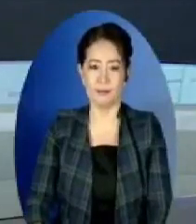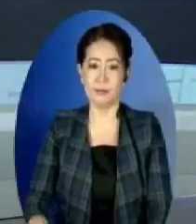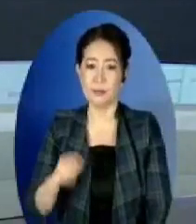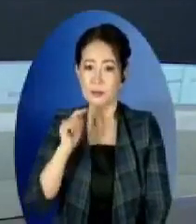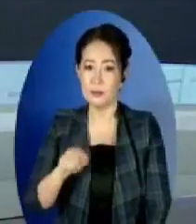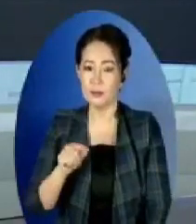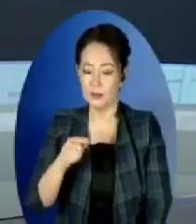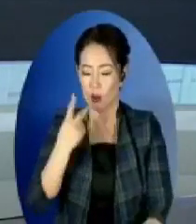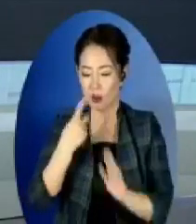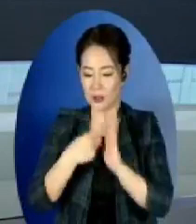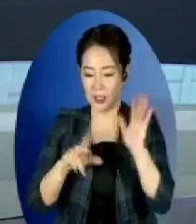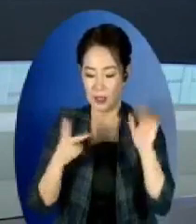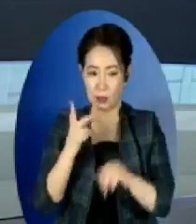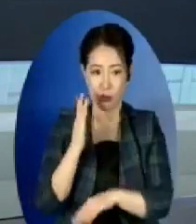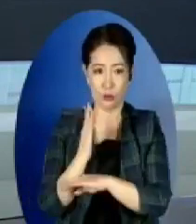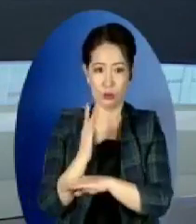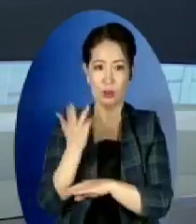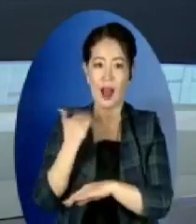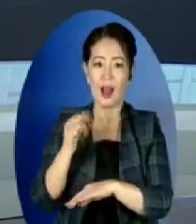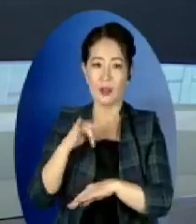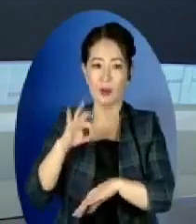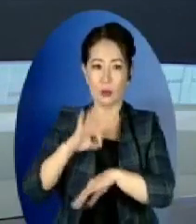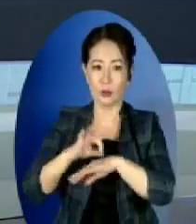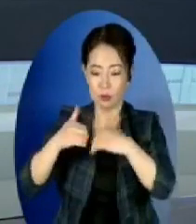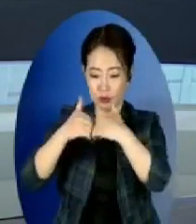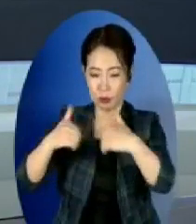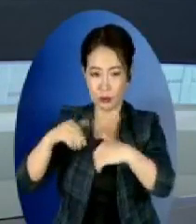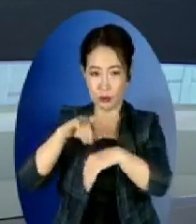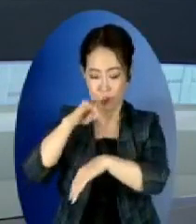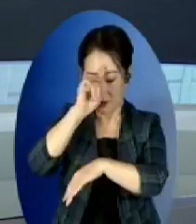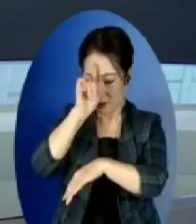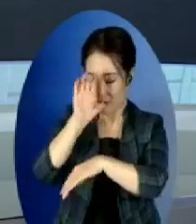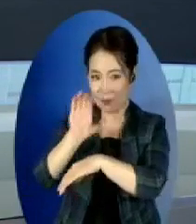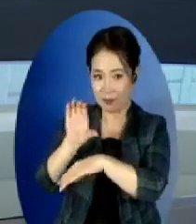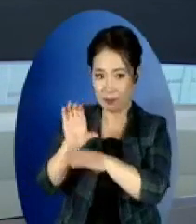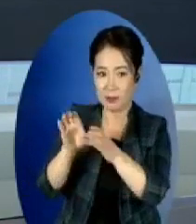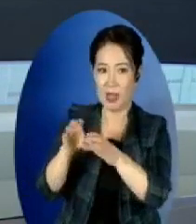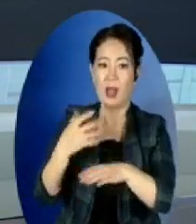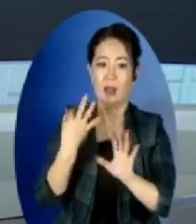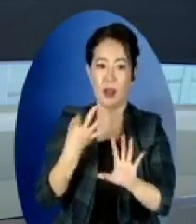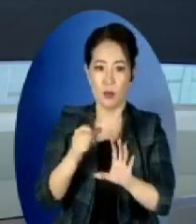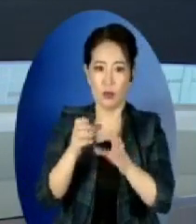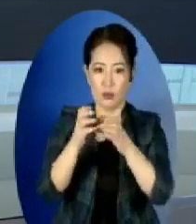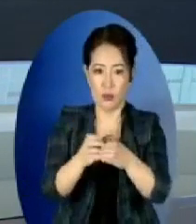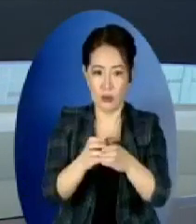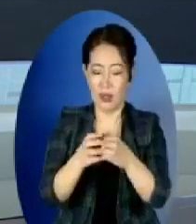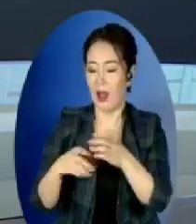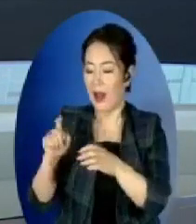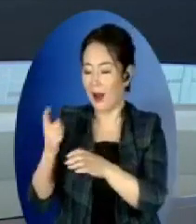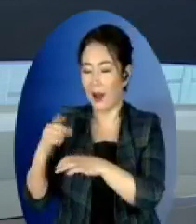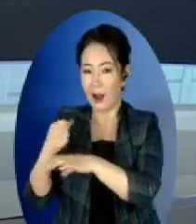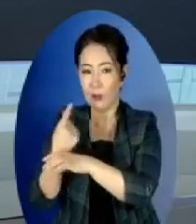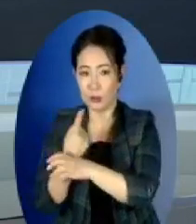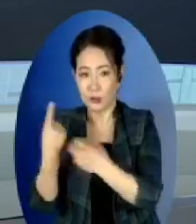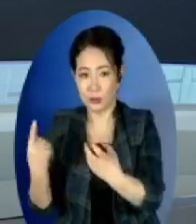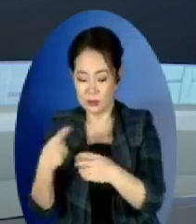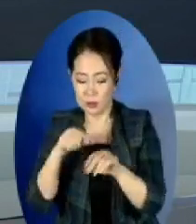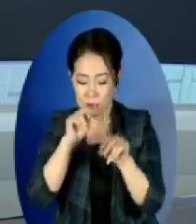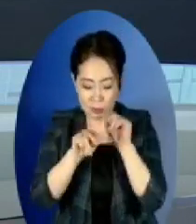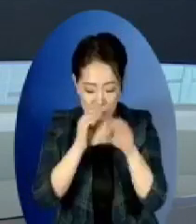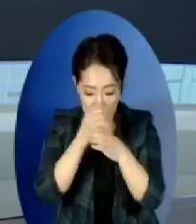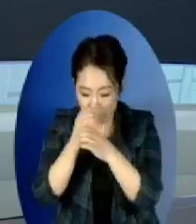Энэ сарын 13-нд халдварт өвчин судлалын үндэсний төв тусгаарлагдсан 8 иргэн Архангай аймагт тусгаарлагдсан 1 хүний шинжилгээний хариу өнөөдөр бүгдээрээ сөрөг